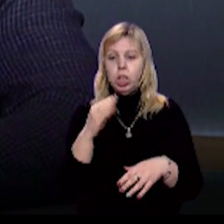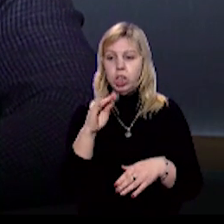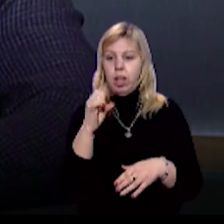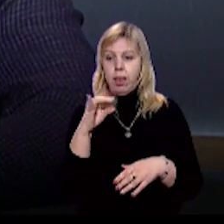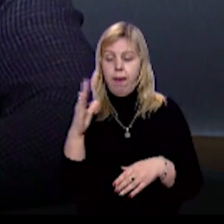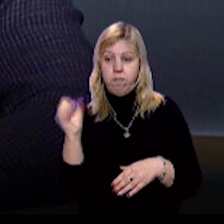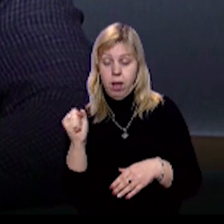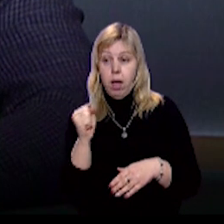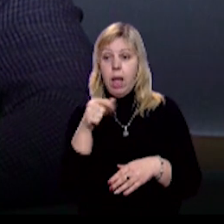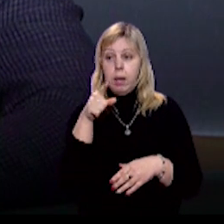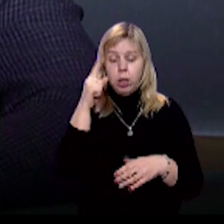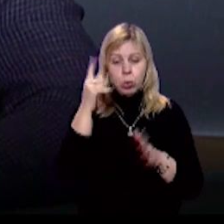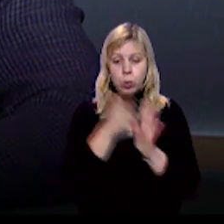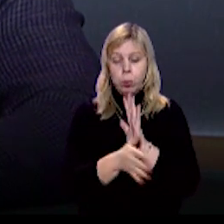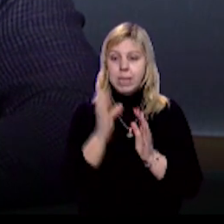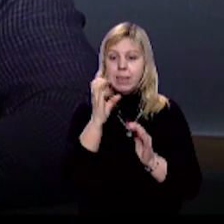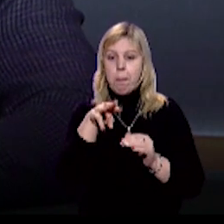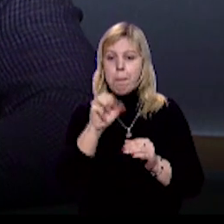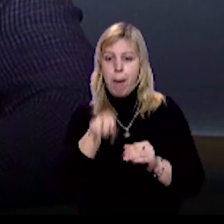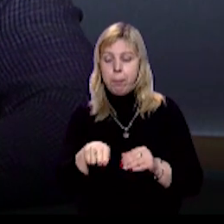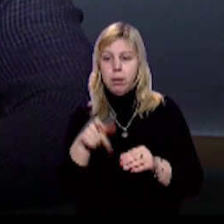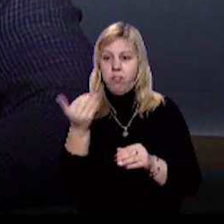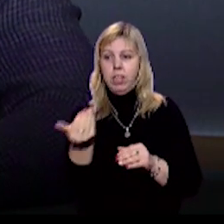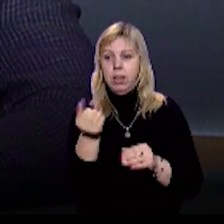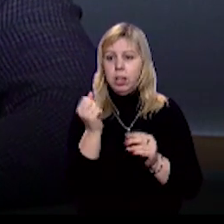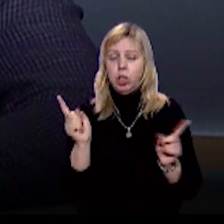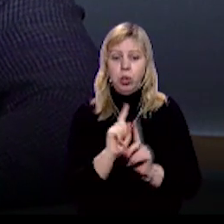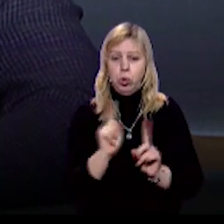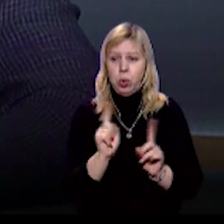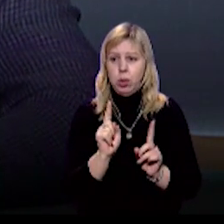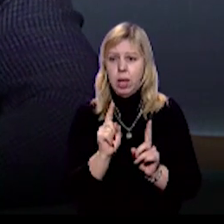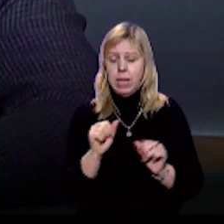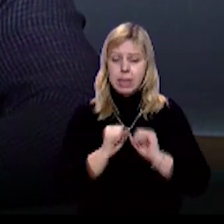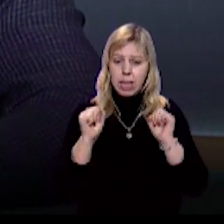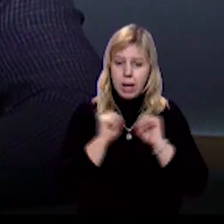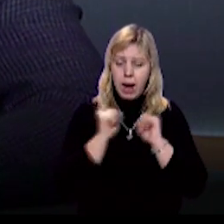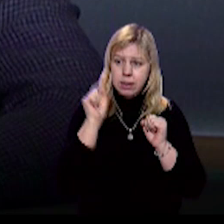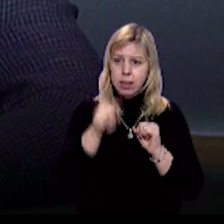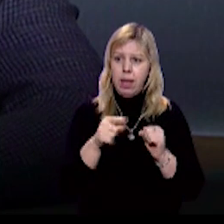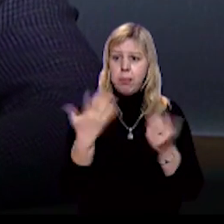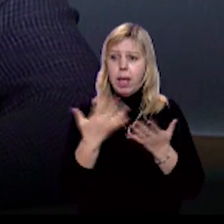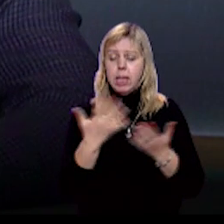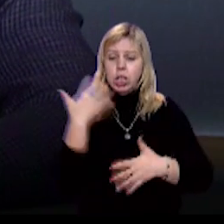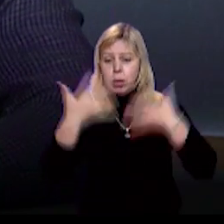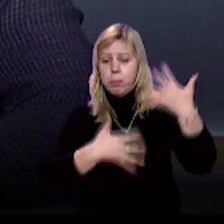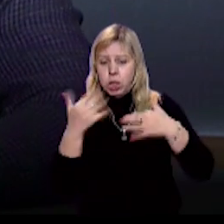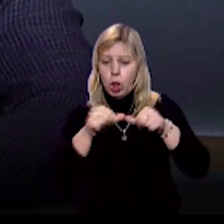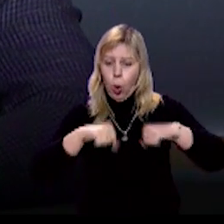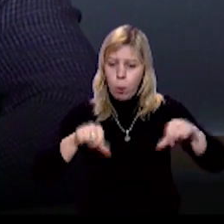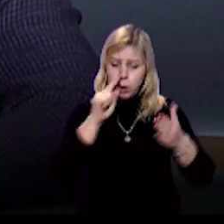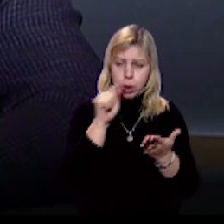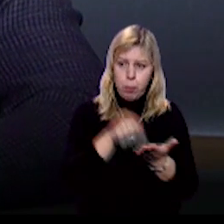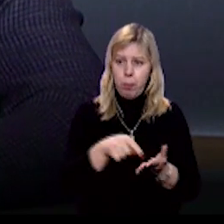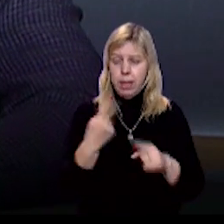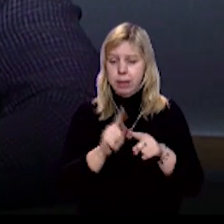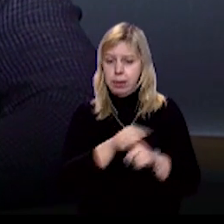І, розумієте, АСМАП, він щось старається там, наприклад, на якісь змішані комісії попасти.